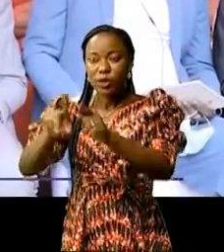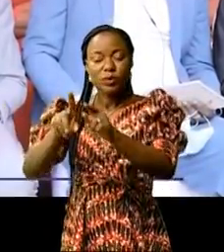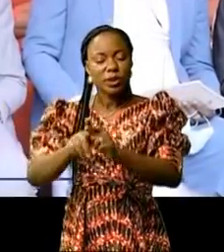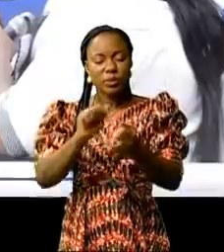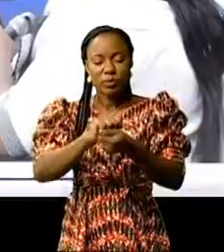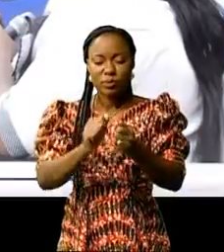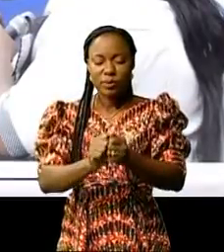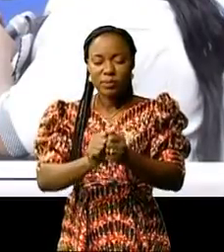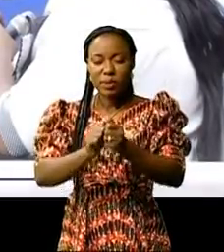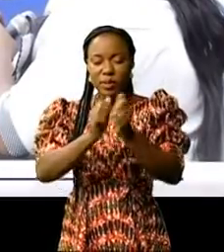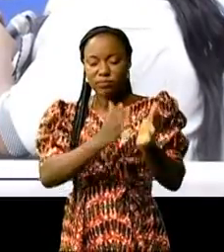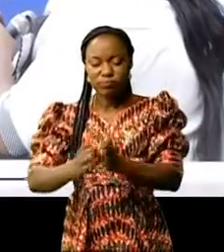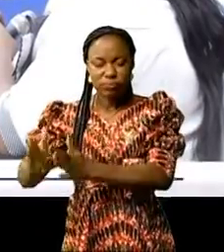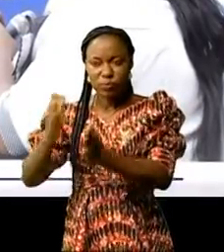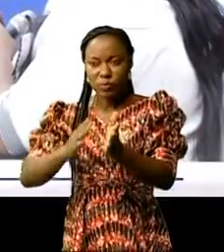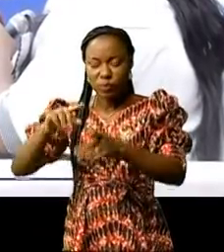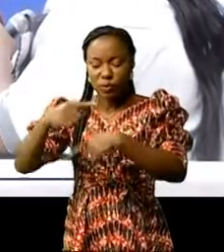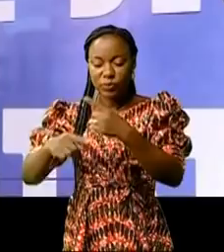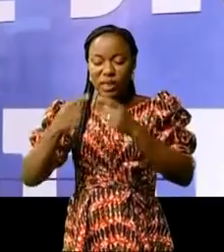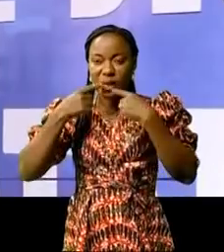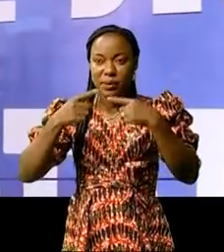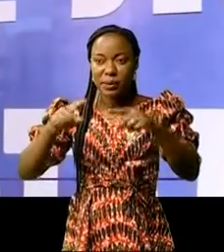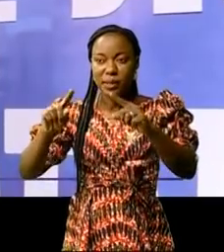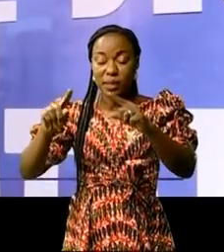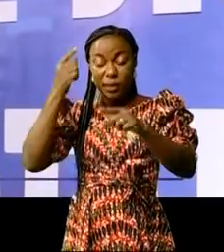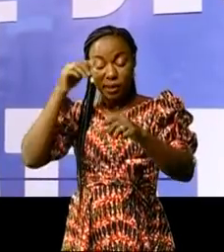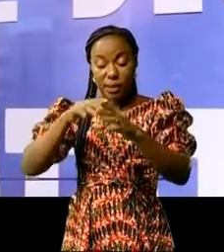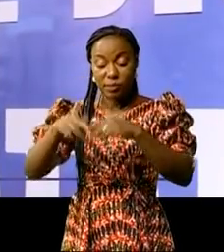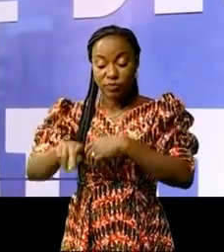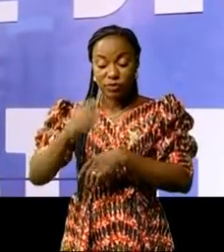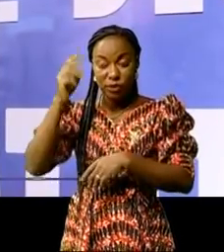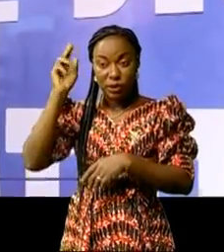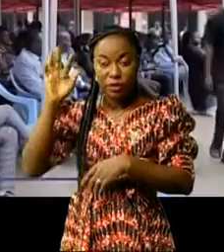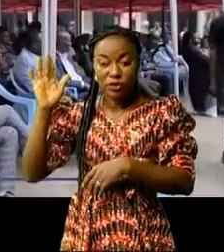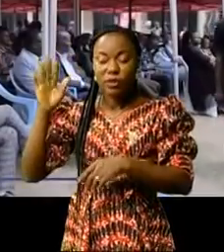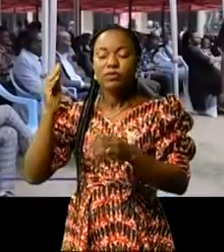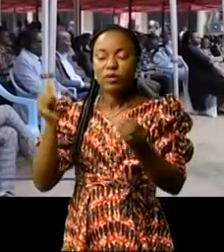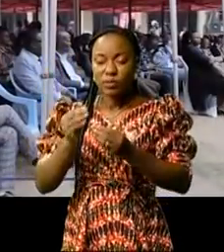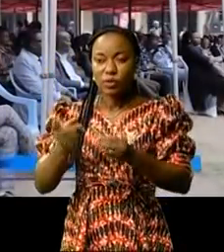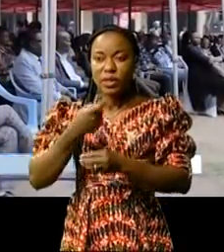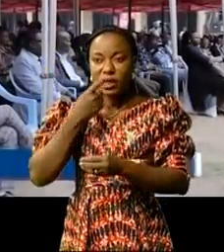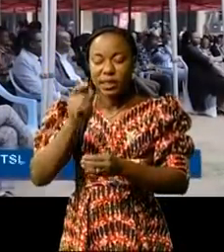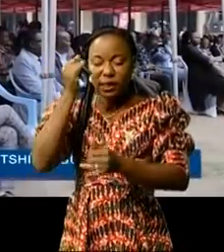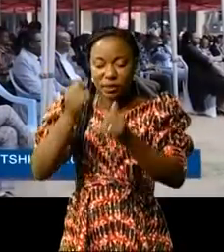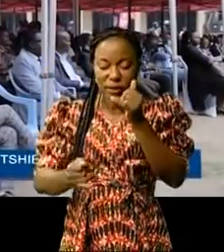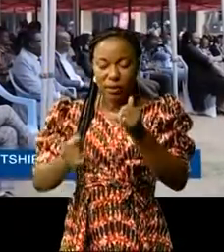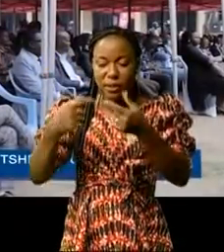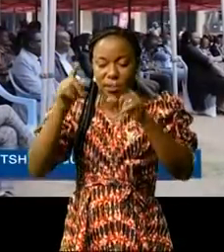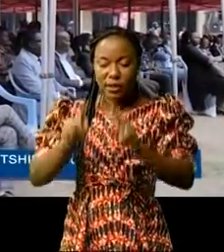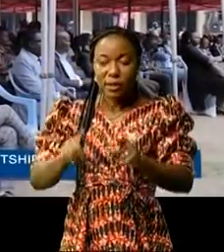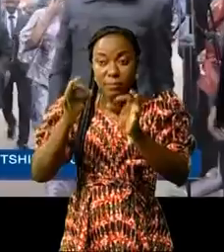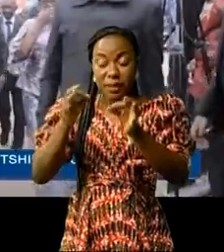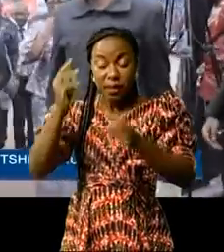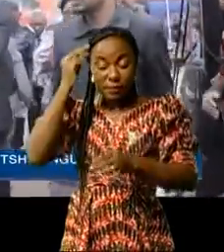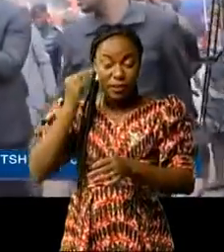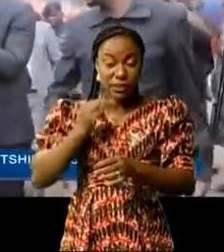légale qui exige le début de la publication par la province de kinshasa c'est pourquoi elle pourra être la dernière cette année toutefois le